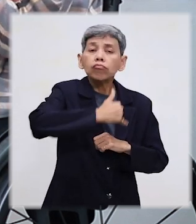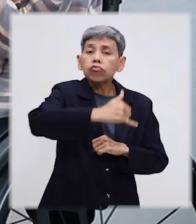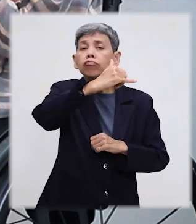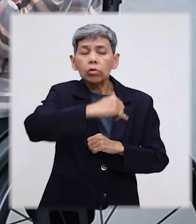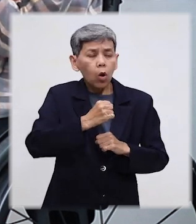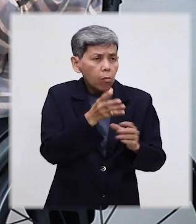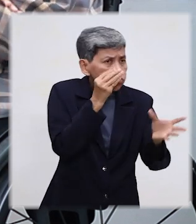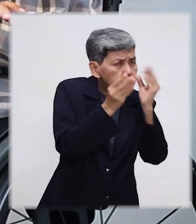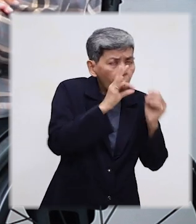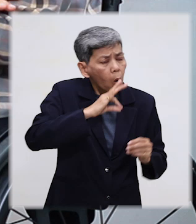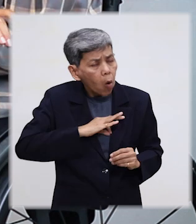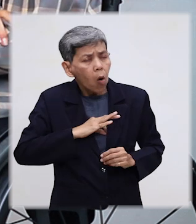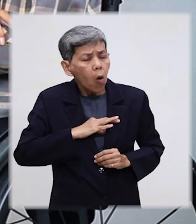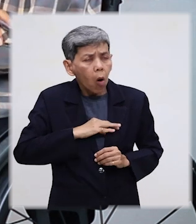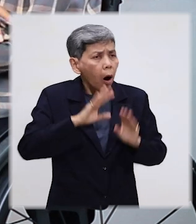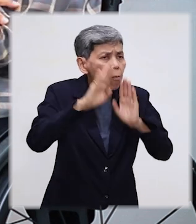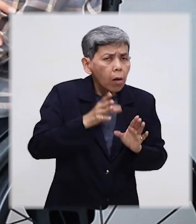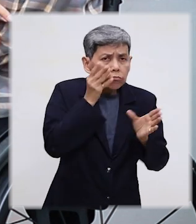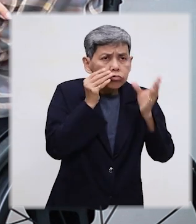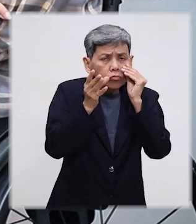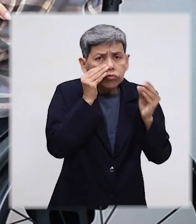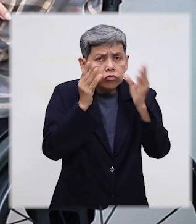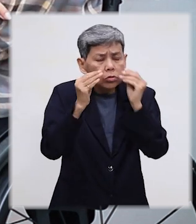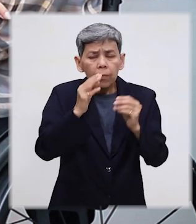ผ่านโดยไม่ต้องผ่านการทำภาพยนตร ์ใ